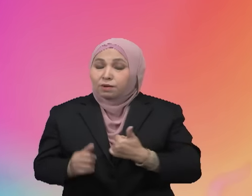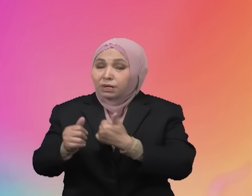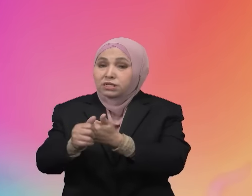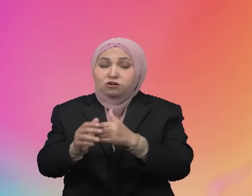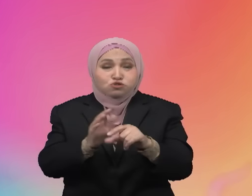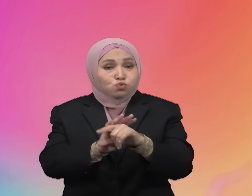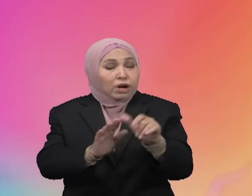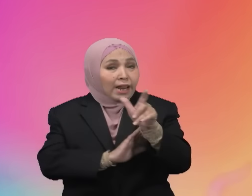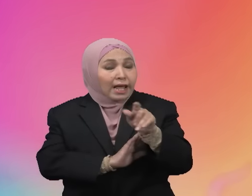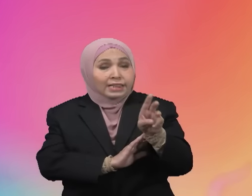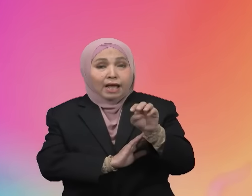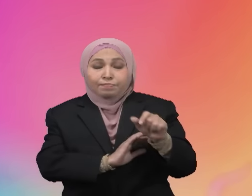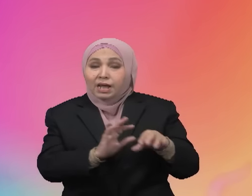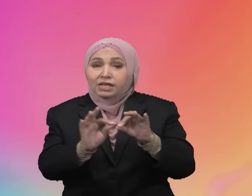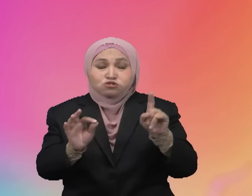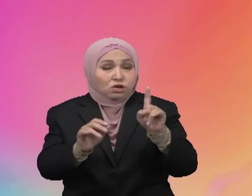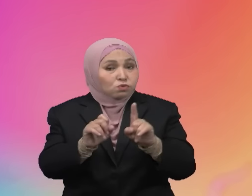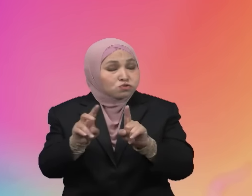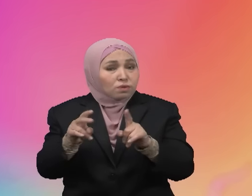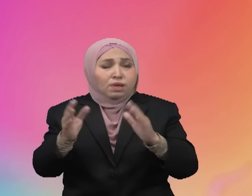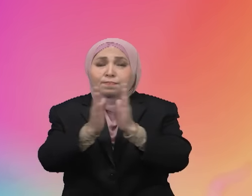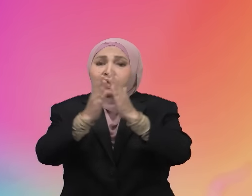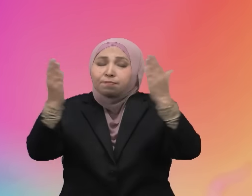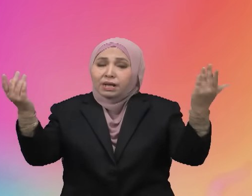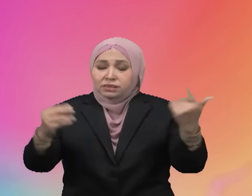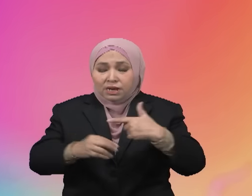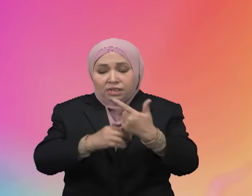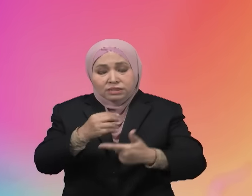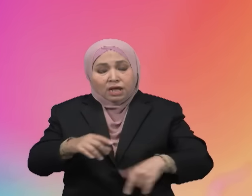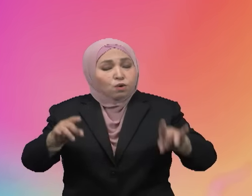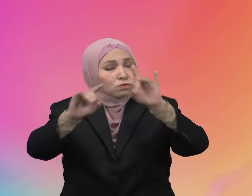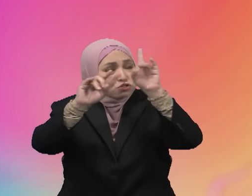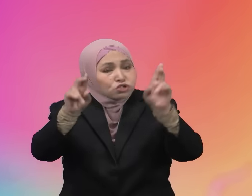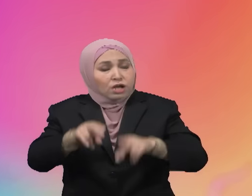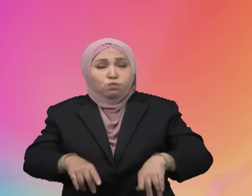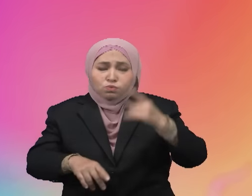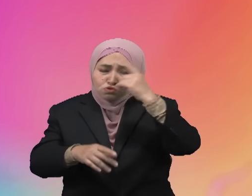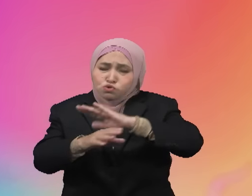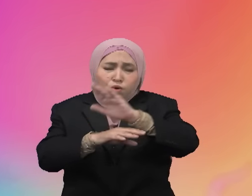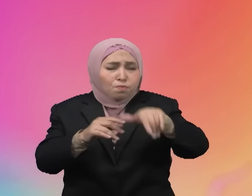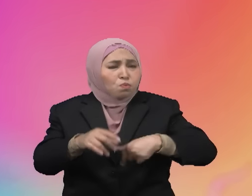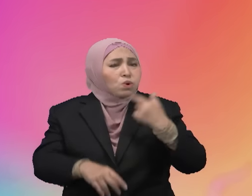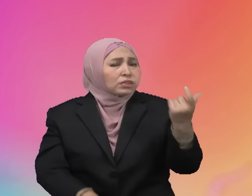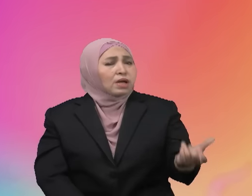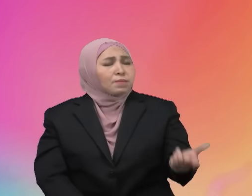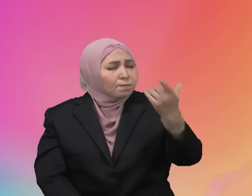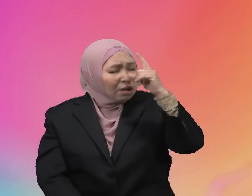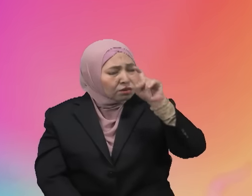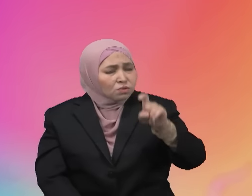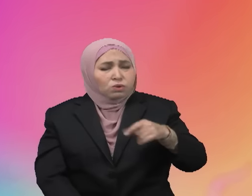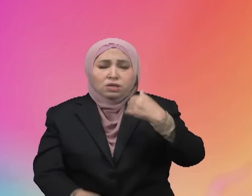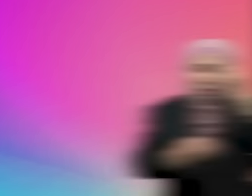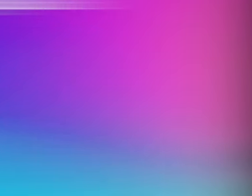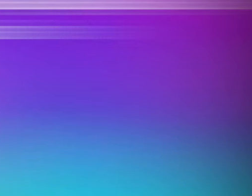surah Al-An'am ayat 112, penghabaran tentang ujian buat seluruh nabi yang perlu dimaklumi dan